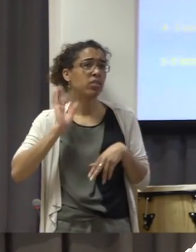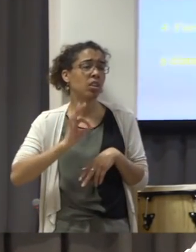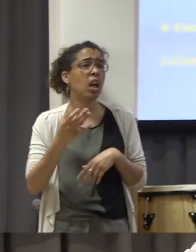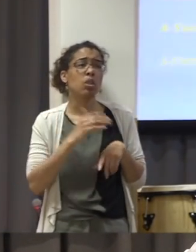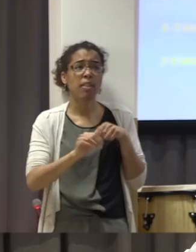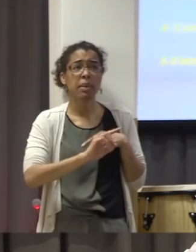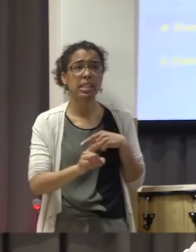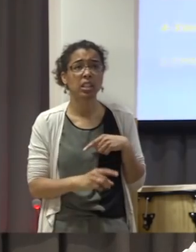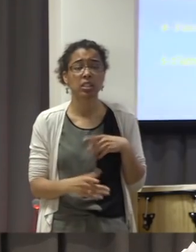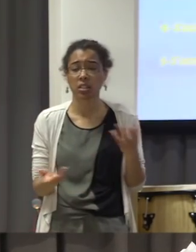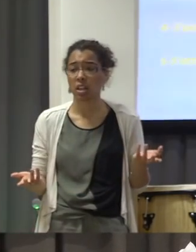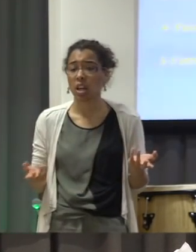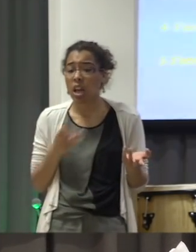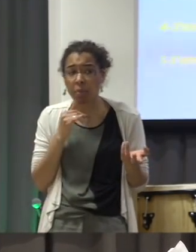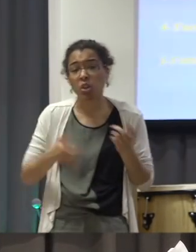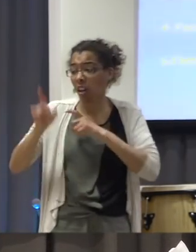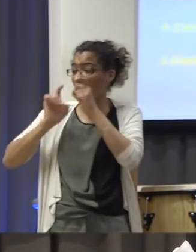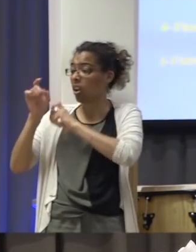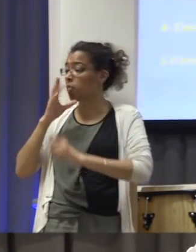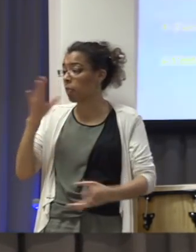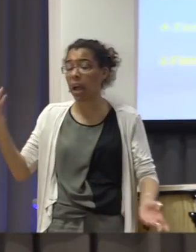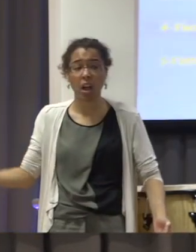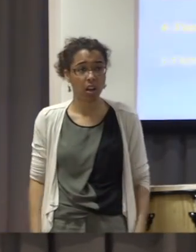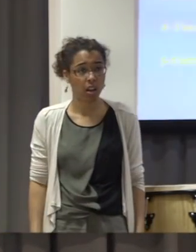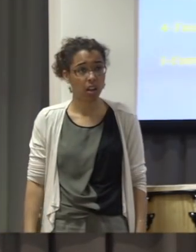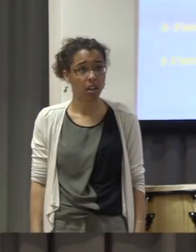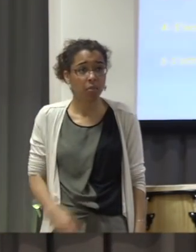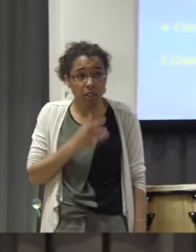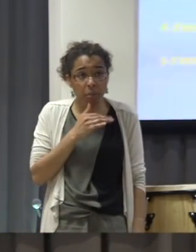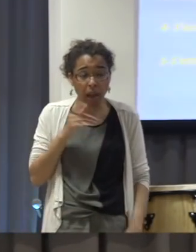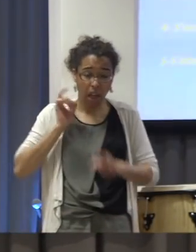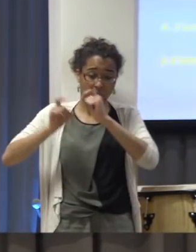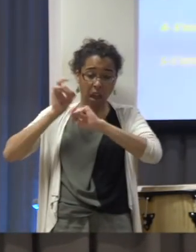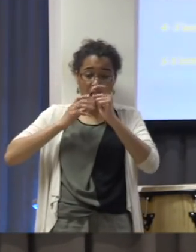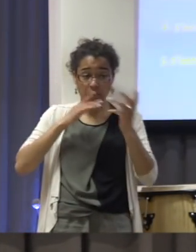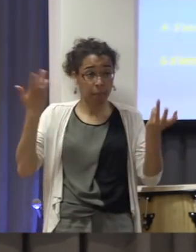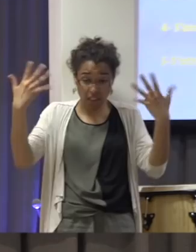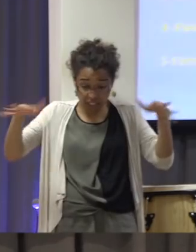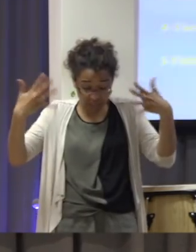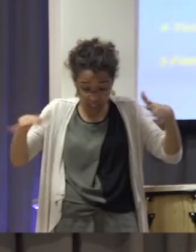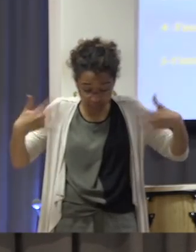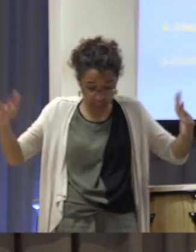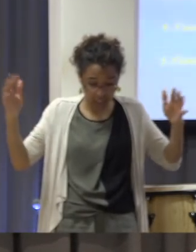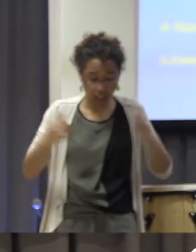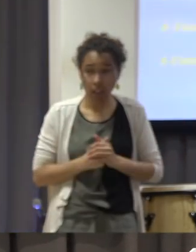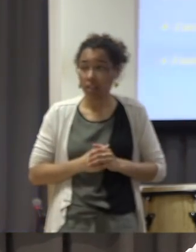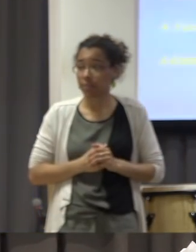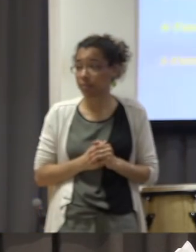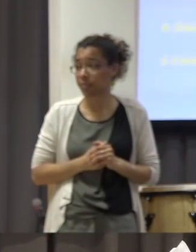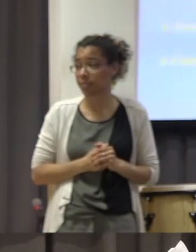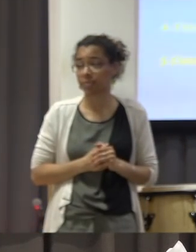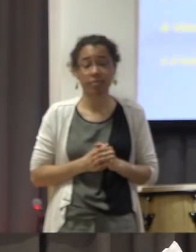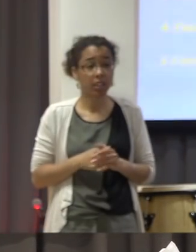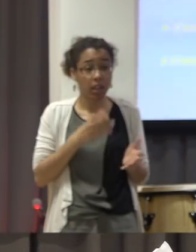fait ça. Mais comment voulez-vous que je retourne encore, je ne sais pas combien d'années plus tôt, je ne peux plus, c'est trop tôt. Regardons le